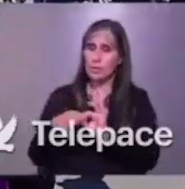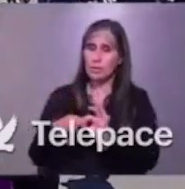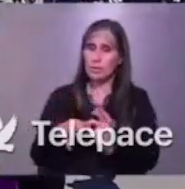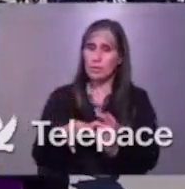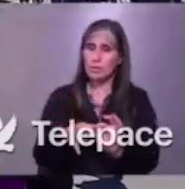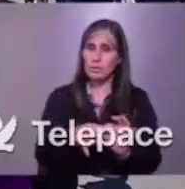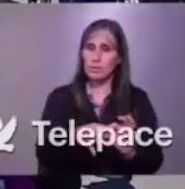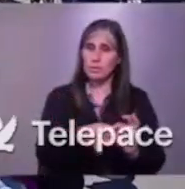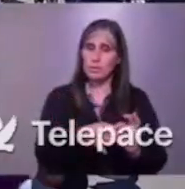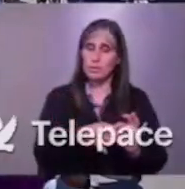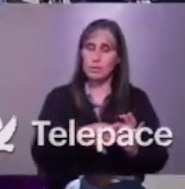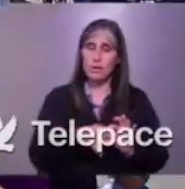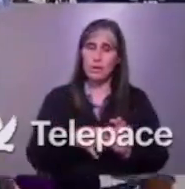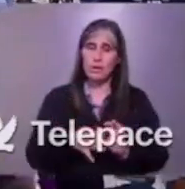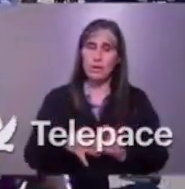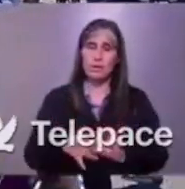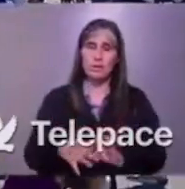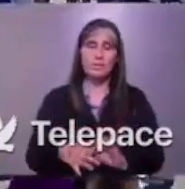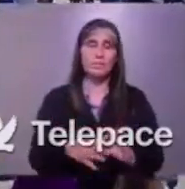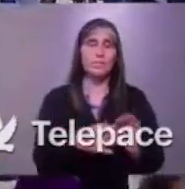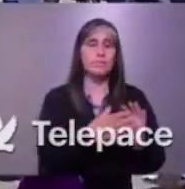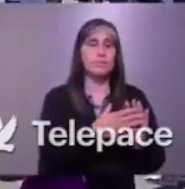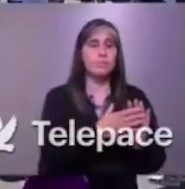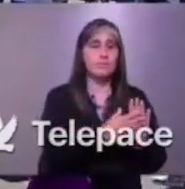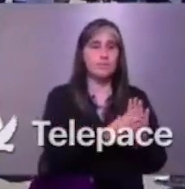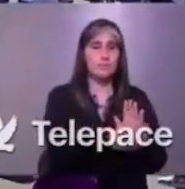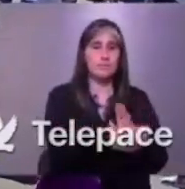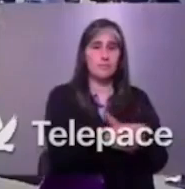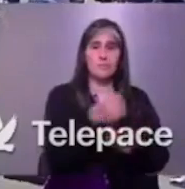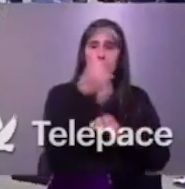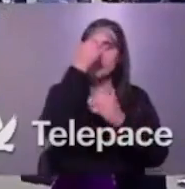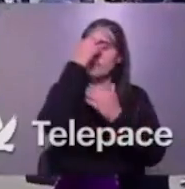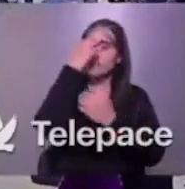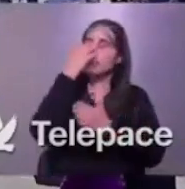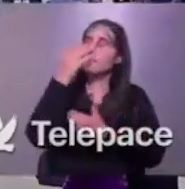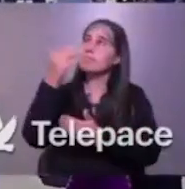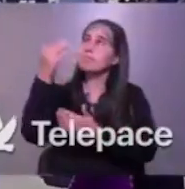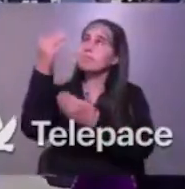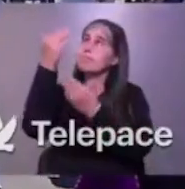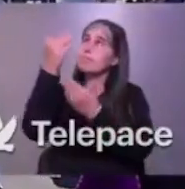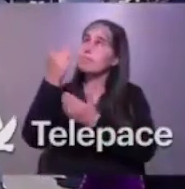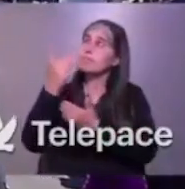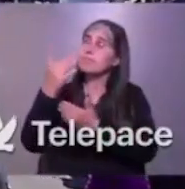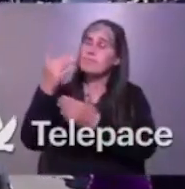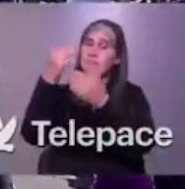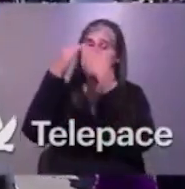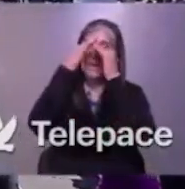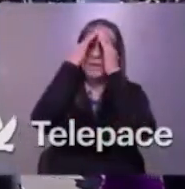Thank you.